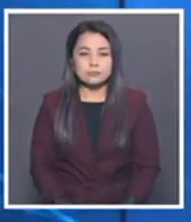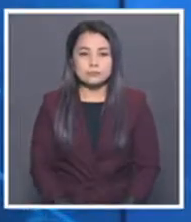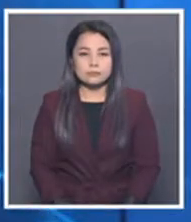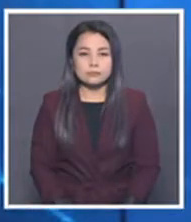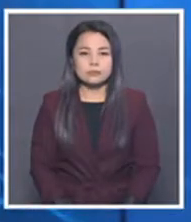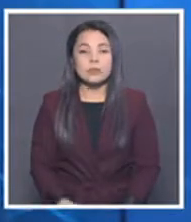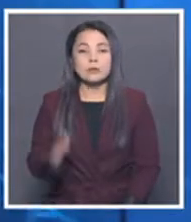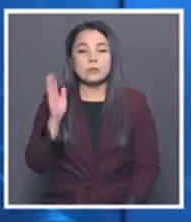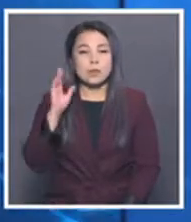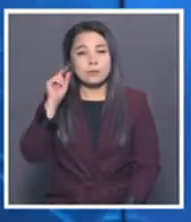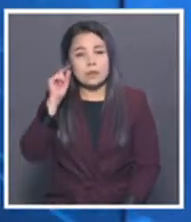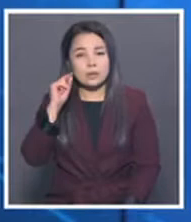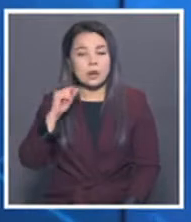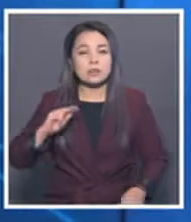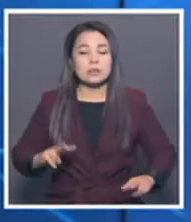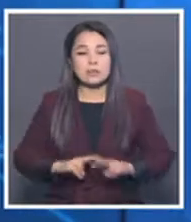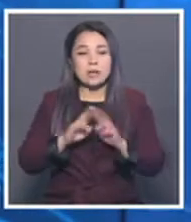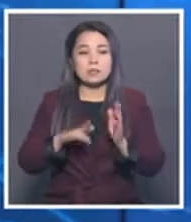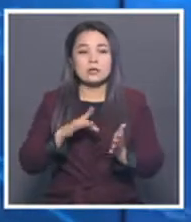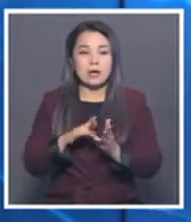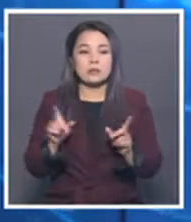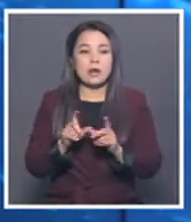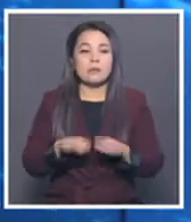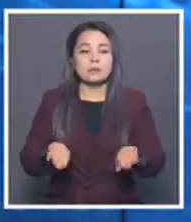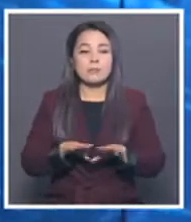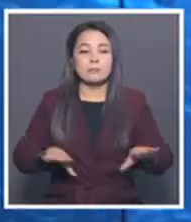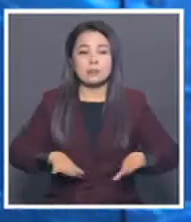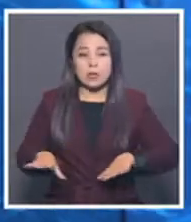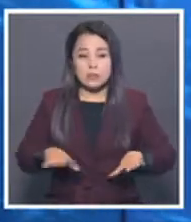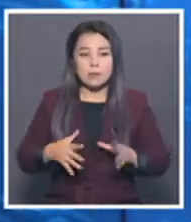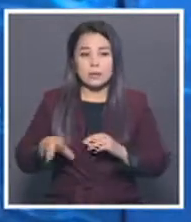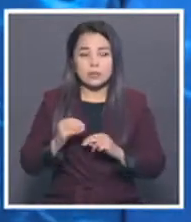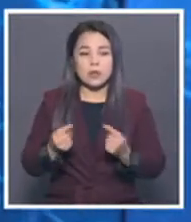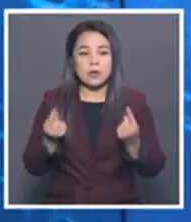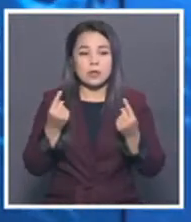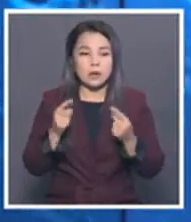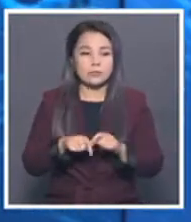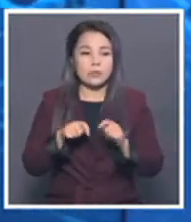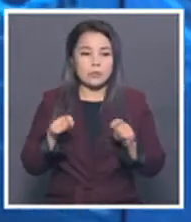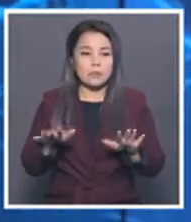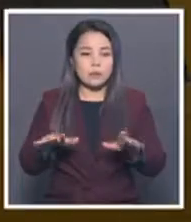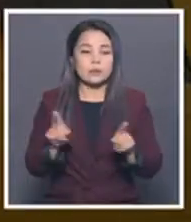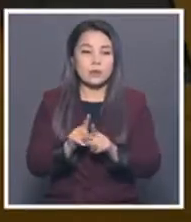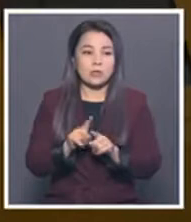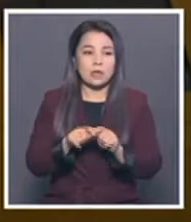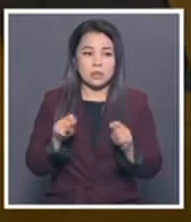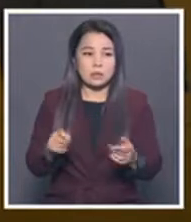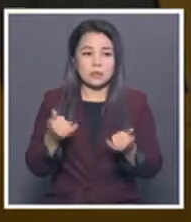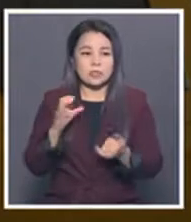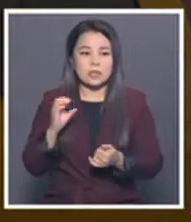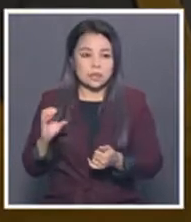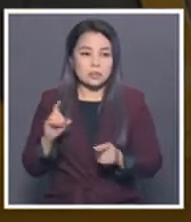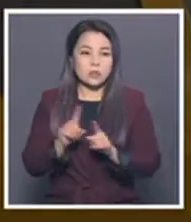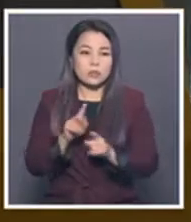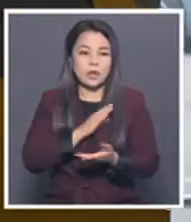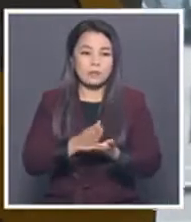Алдағы дүйсенбіде елордадағы жабық базарлар мен ірі сауда нысандарының ашылатыны белгілі. Осыған орай қалалық әкімдік пен СЭС